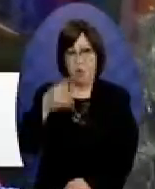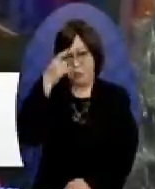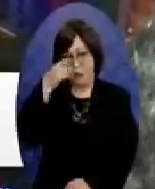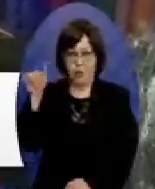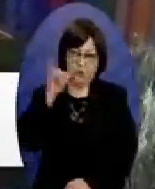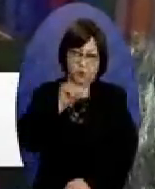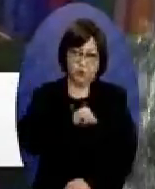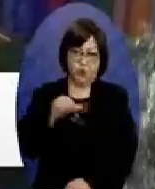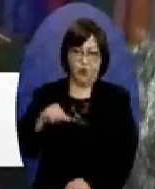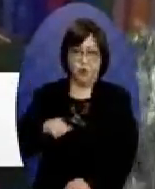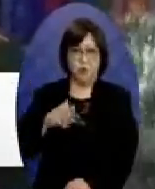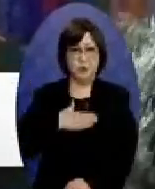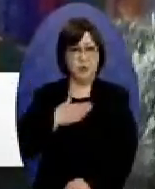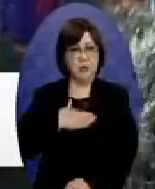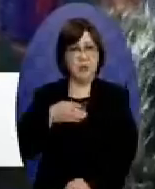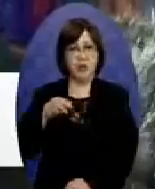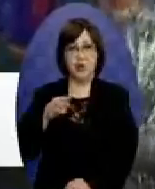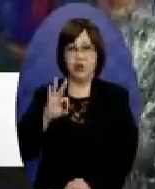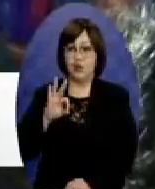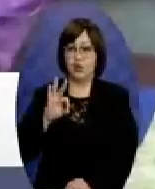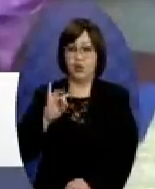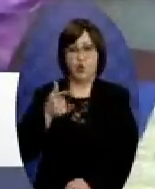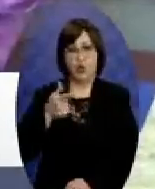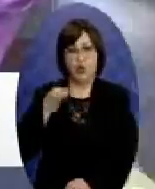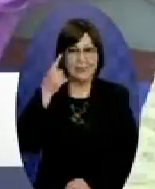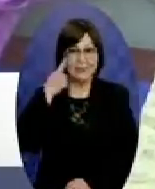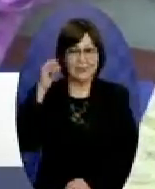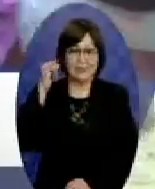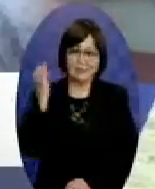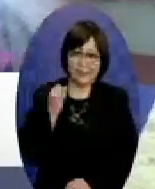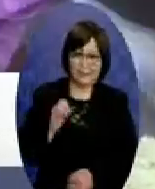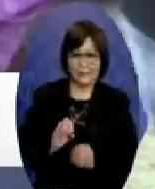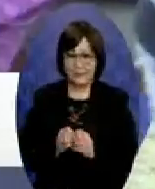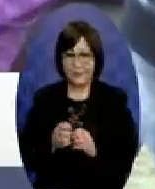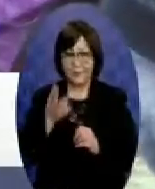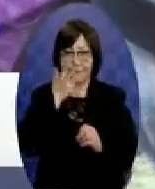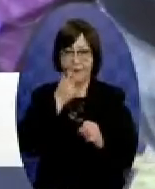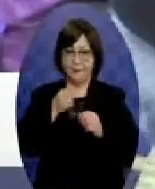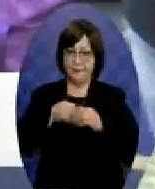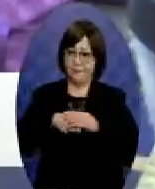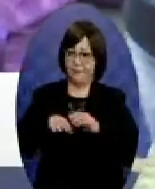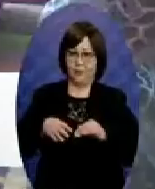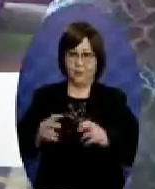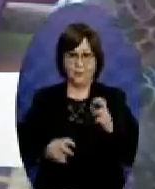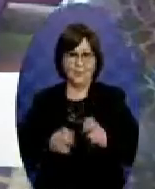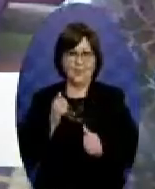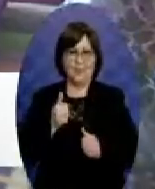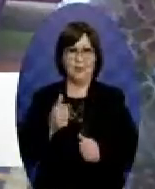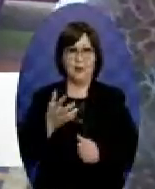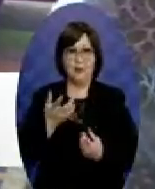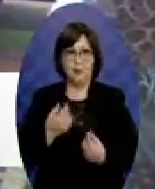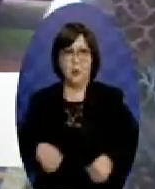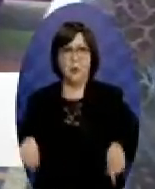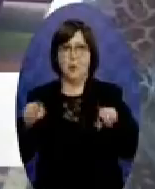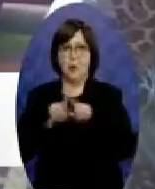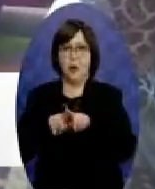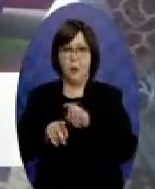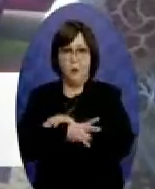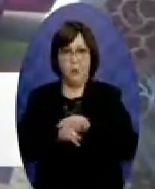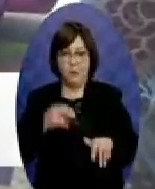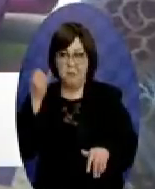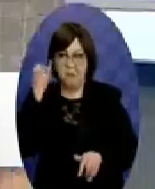торгоо загвараа гаргаад патентын эрхтэй байдаг боловч бас хууль бусаар одоо үүнийг дуурайлгал хийж байгаагийн жишээг бид өнөөдөр сурвалжилсан